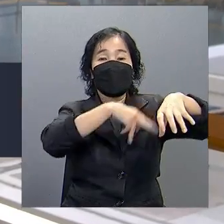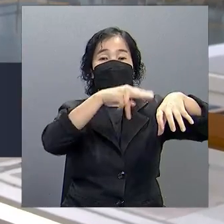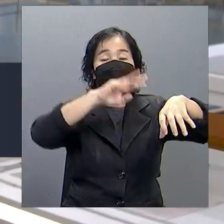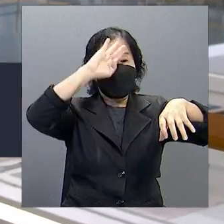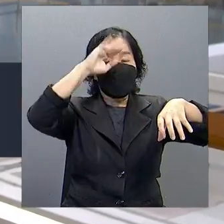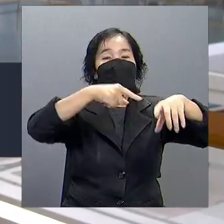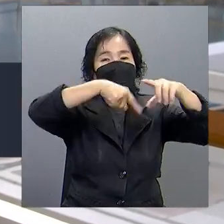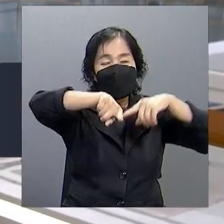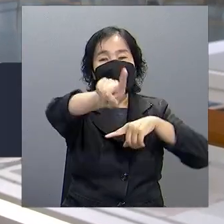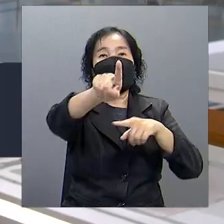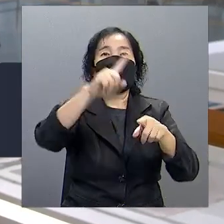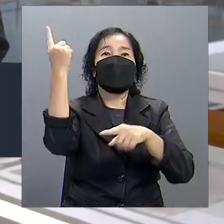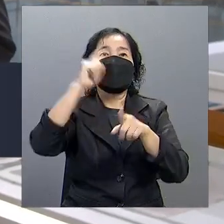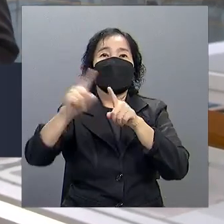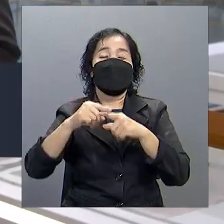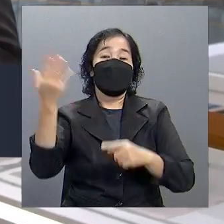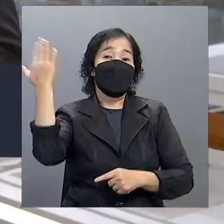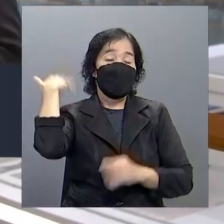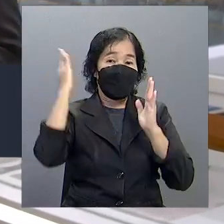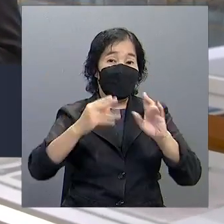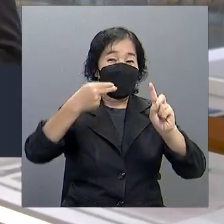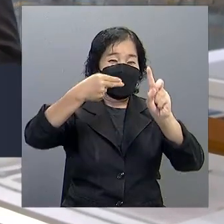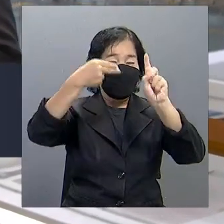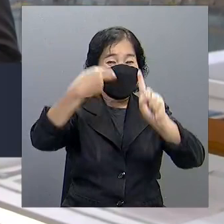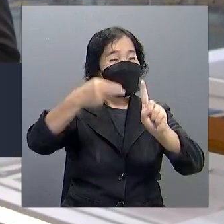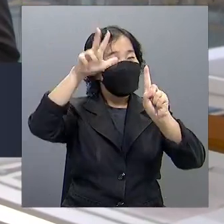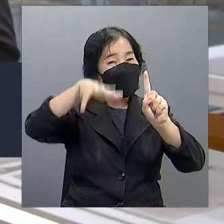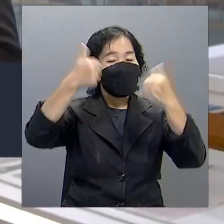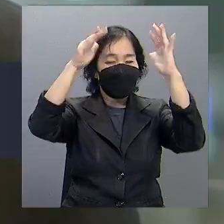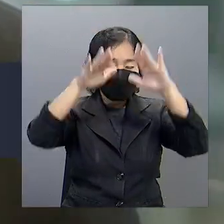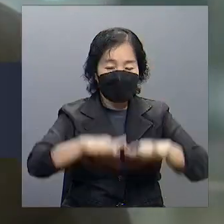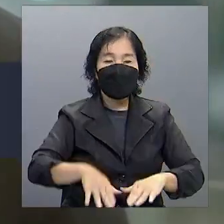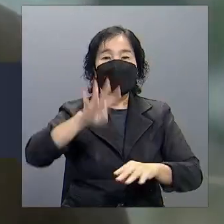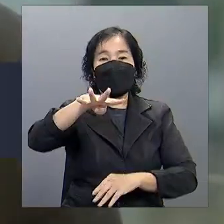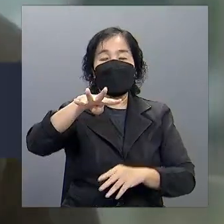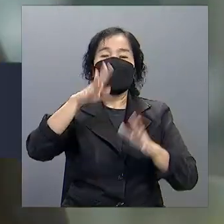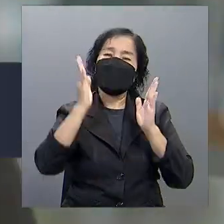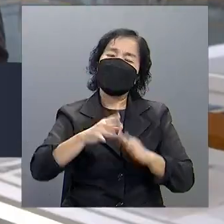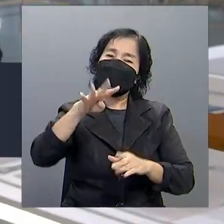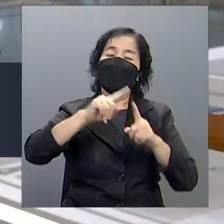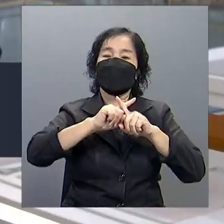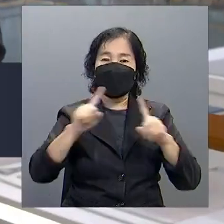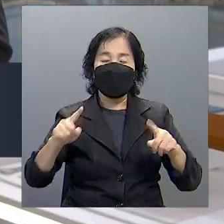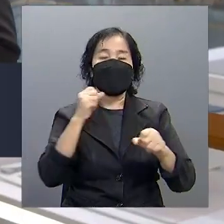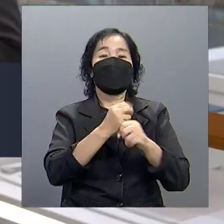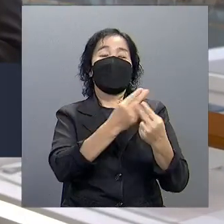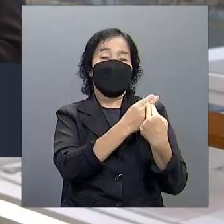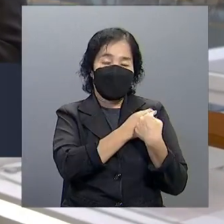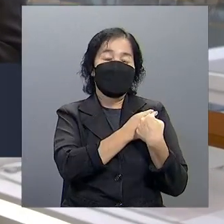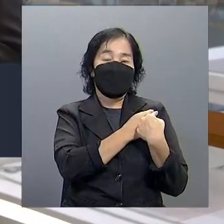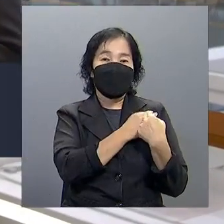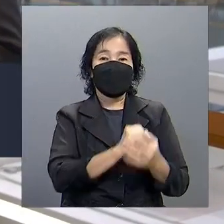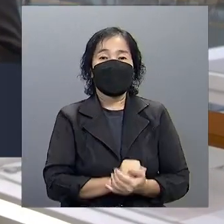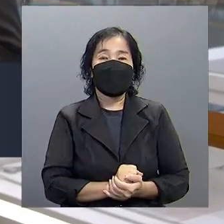จาก 13,000 เราเฝ้าระวังจริงแค่หลักพันวันนี้ก็คืองานเพิ่มขึ้นประมาณ4เท่าตัว ใช่ครับ ว่างั้นนะ ใช่ครับ และในกรณีที่เ